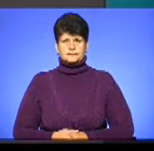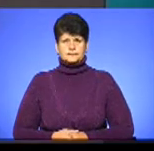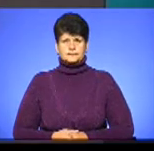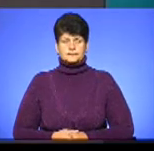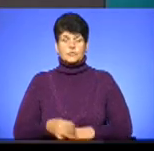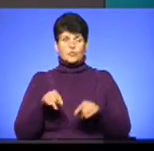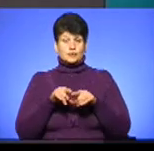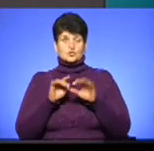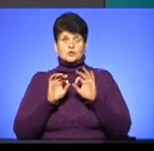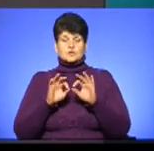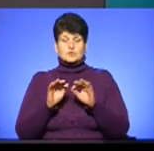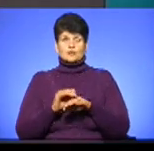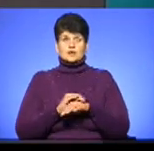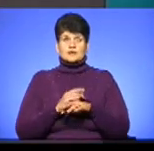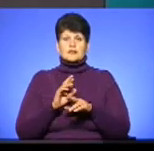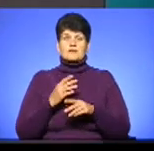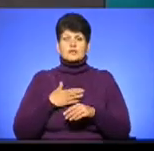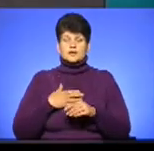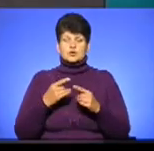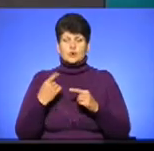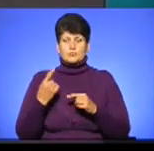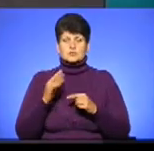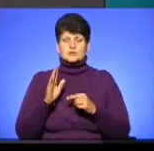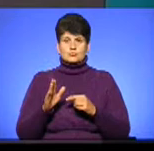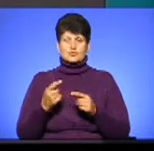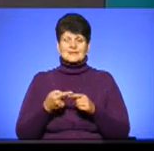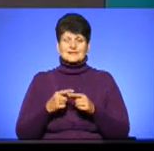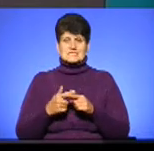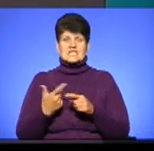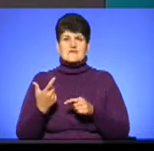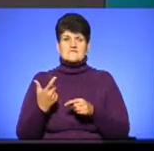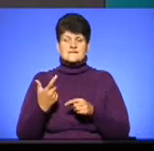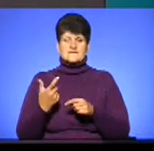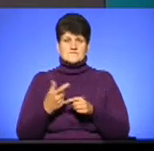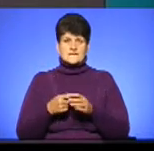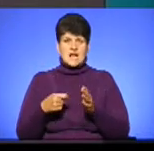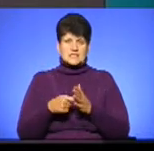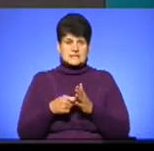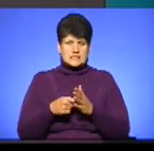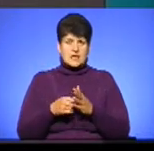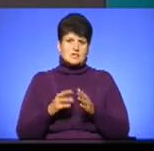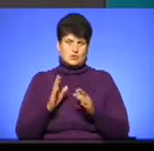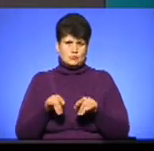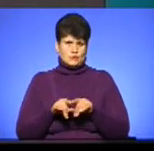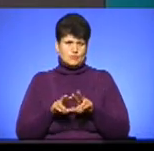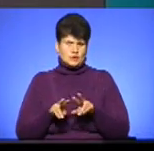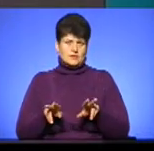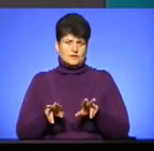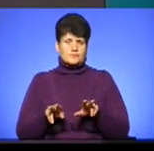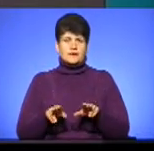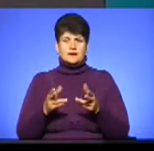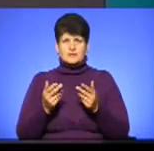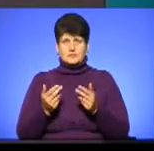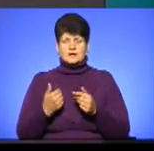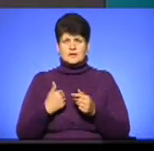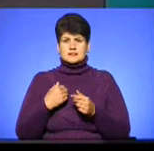Тож розкажіть, будь ласка, як в нашій області буде відбуватися ця вакцинація? І в нас все ідентично буде, так? Так, аналогічно. Перш за